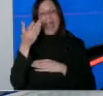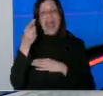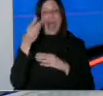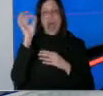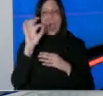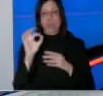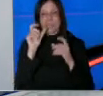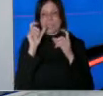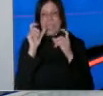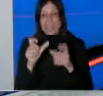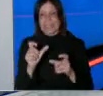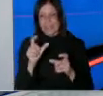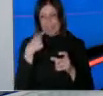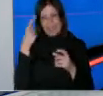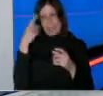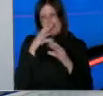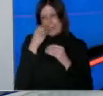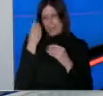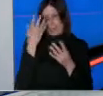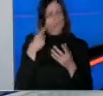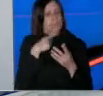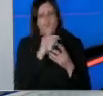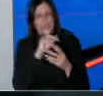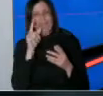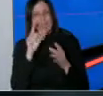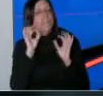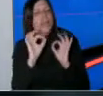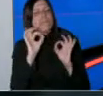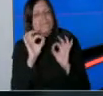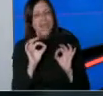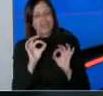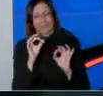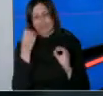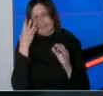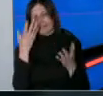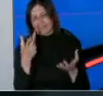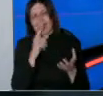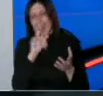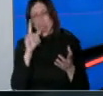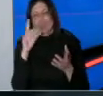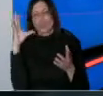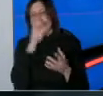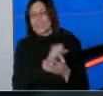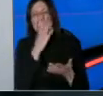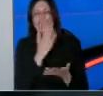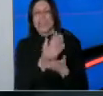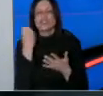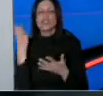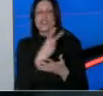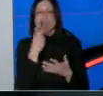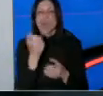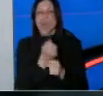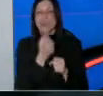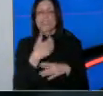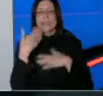ואתה אומר לי, אני מבלבל את המוח. אתה לא מבלבל את המוח, אתה ממש מבלבל את המוח. אני חושב שקשוקה. כי אתה לא קולט שכבר שבועיים הוא עושה